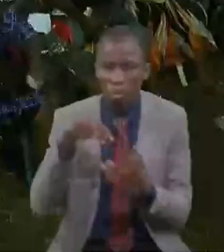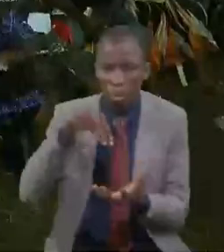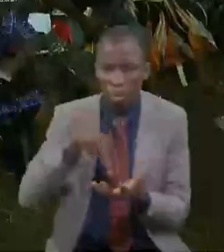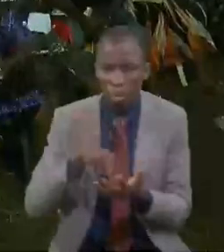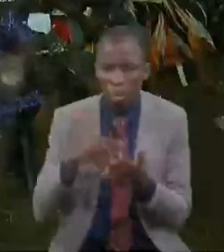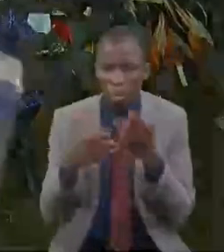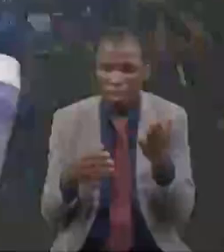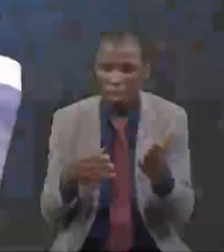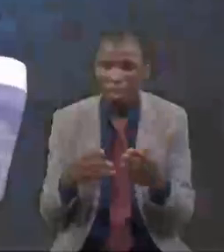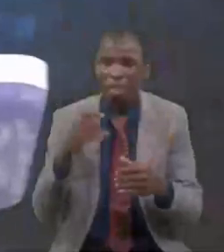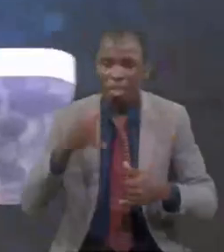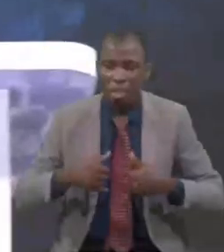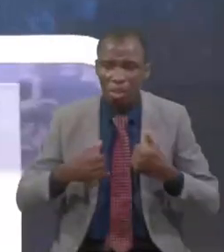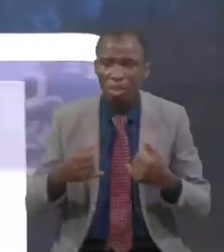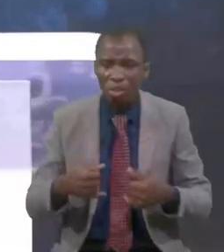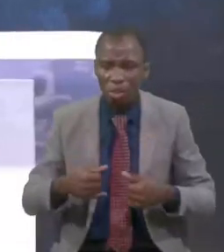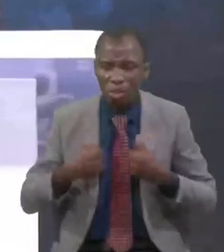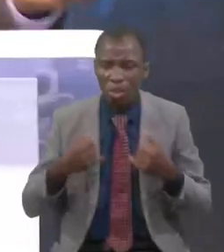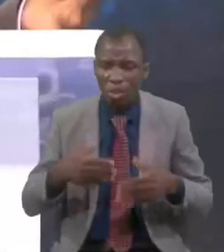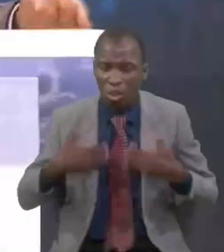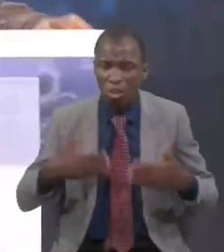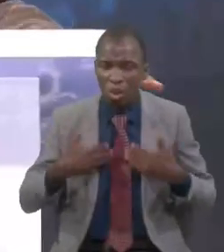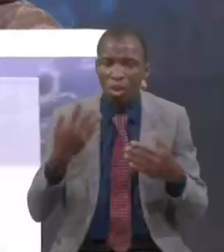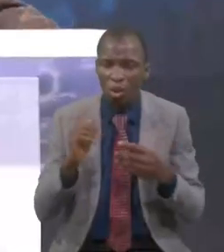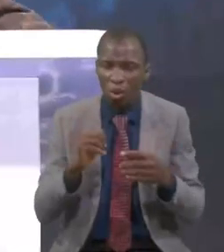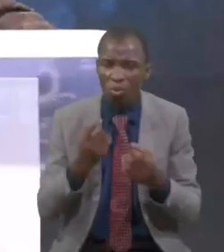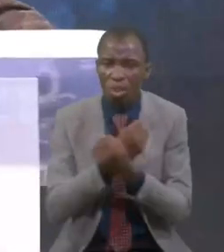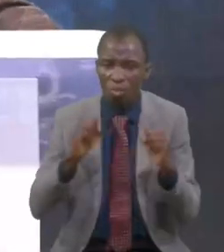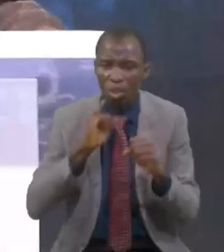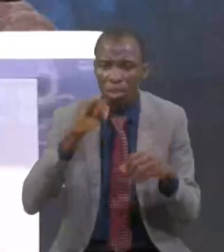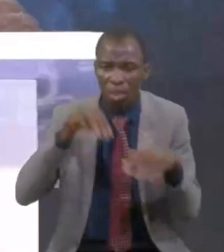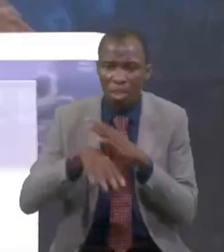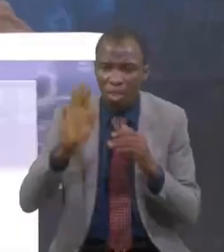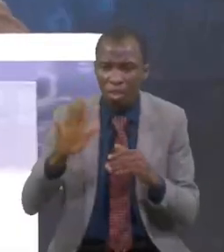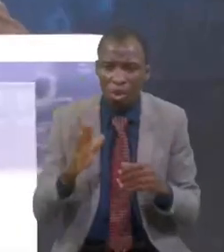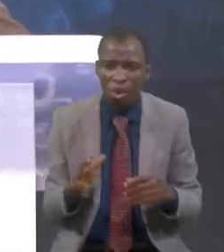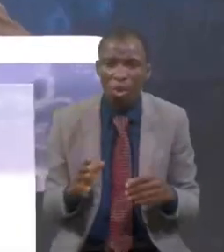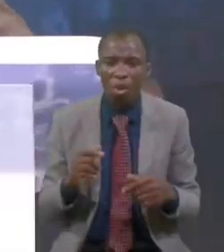là-bas la joie du salut est maintenant dans votre